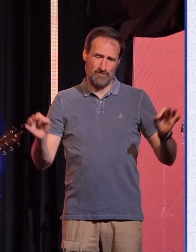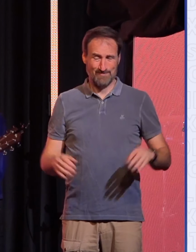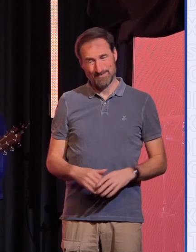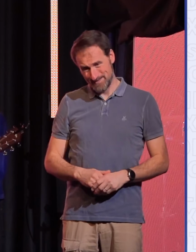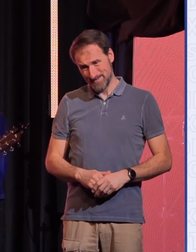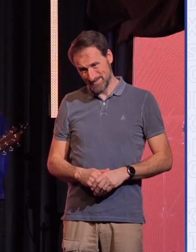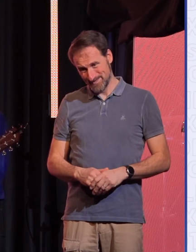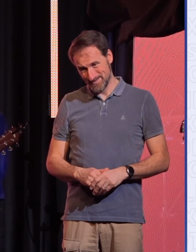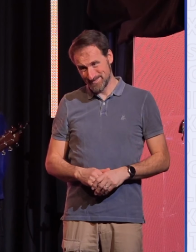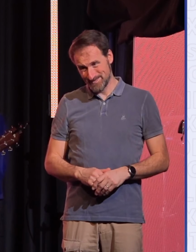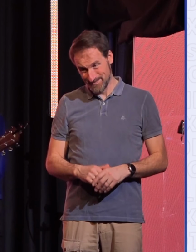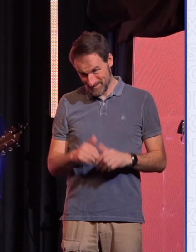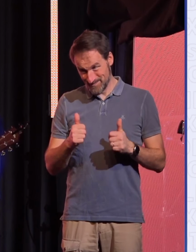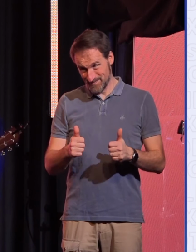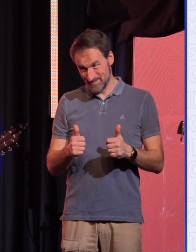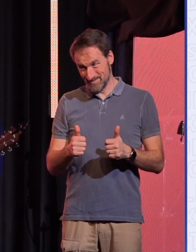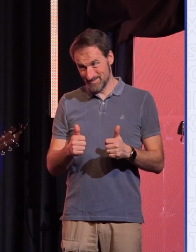Hey,